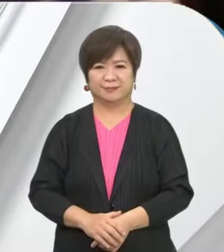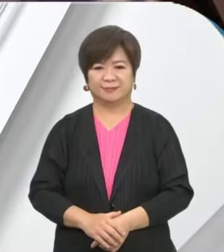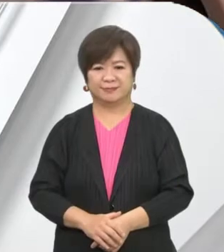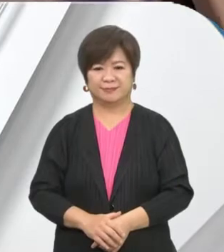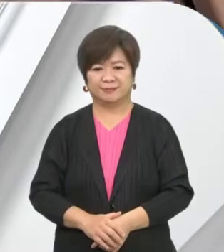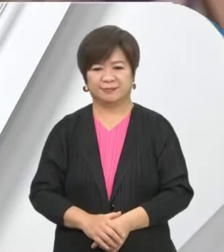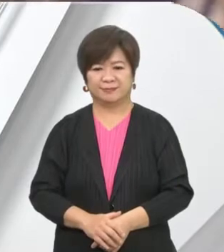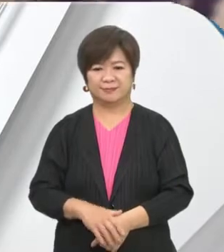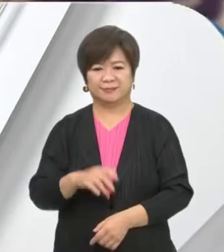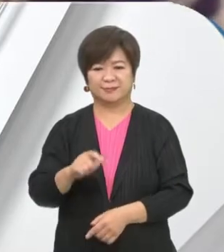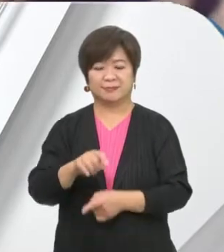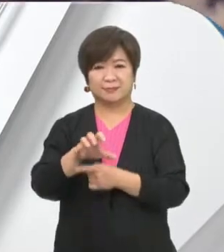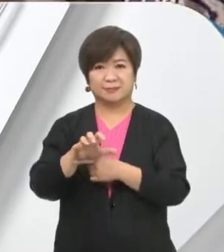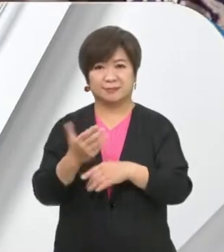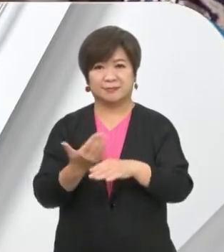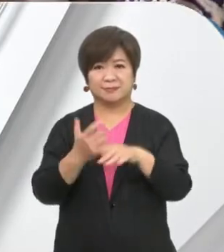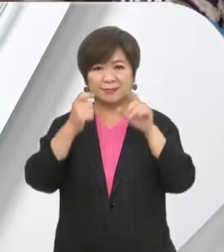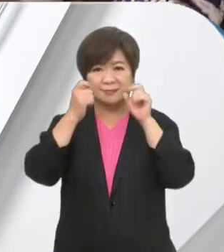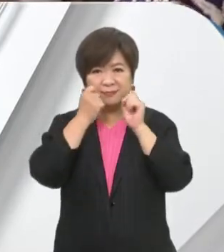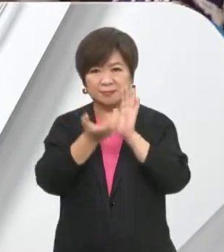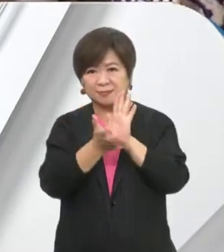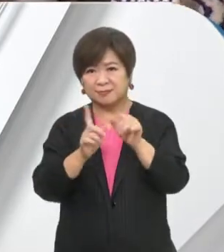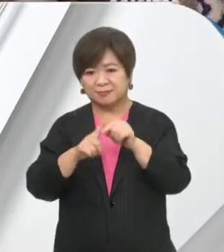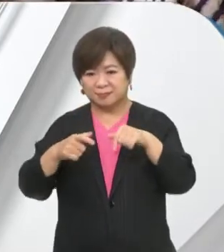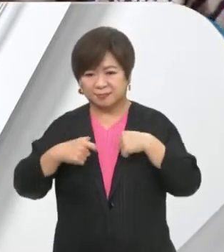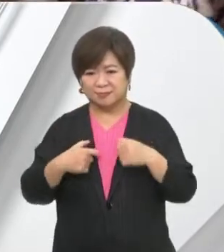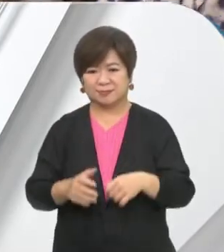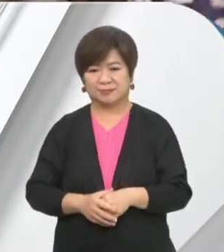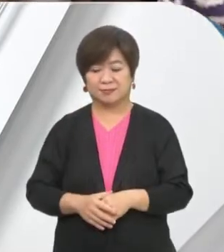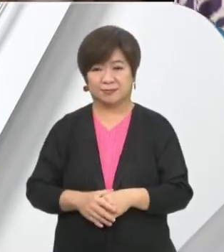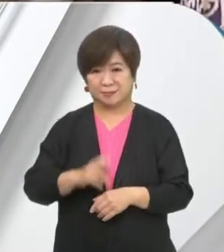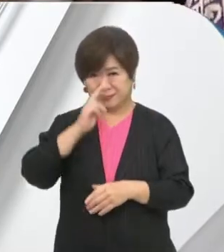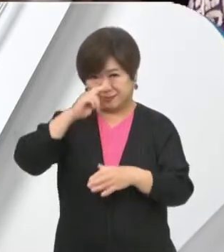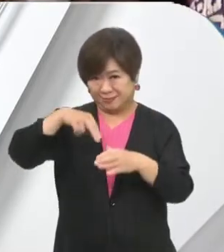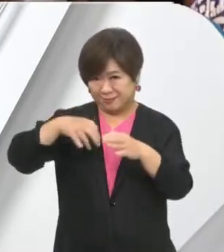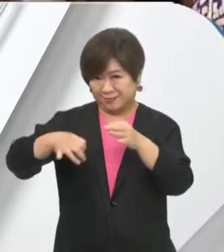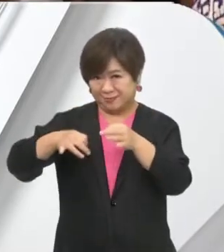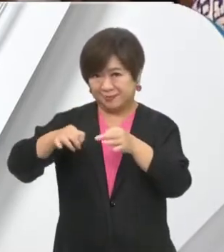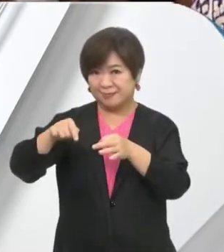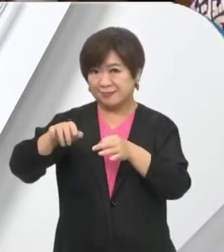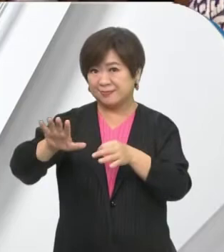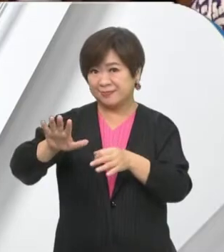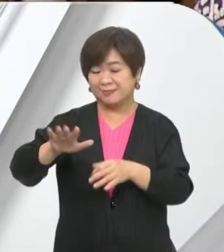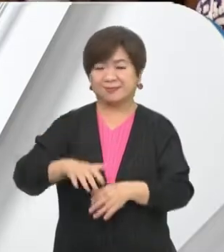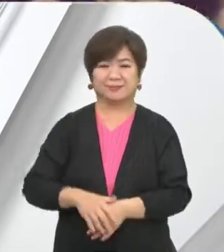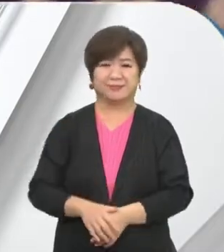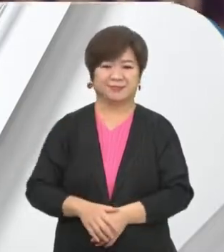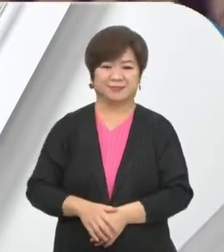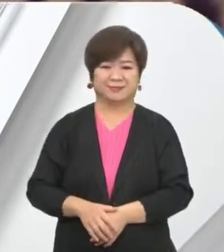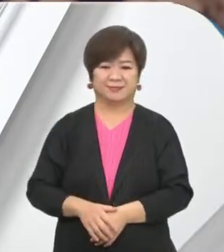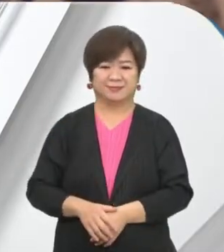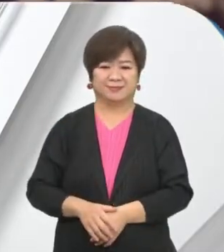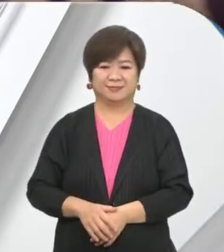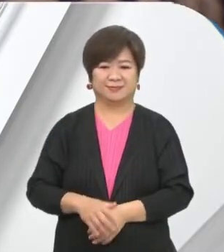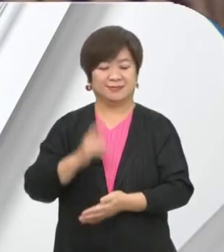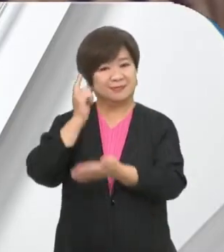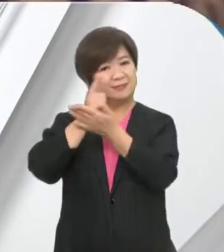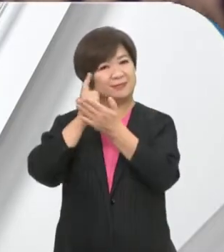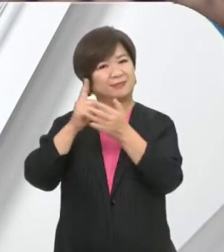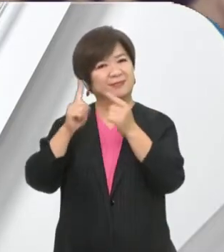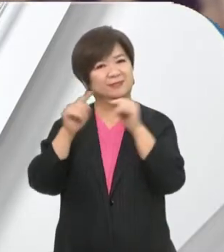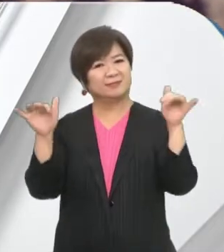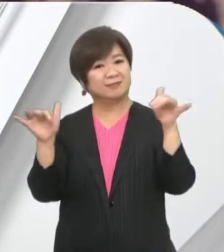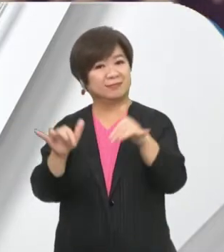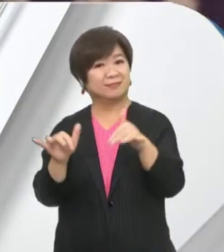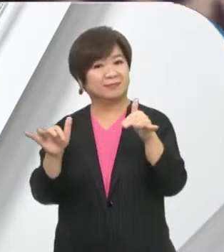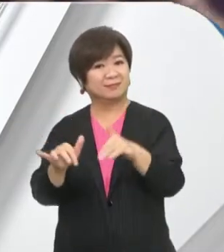农产品展售中心，就一间咖啡店，每天都很多人啊。